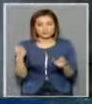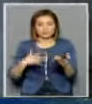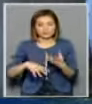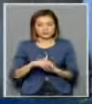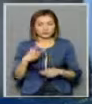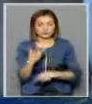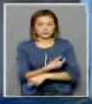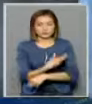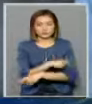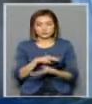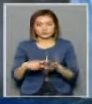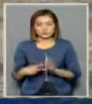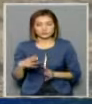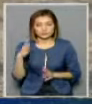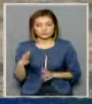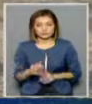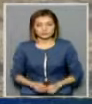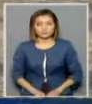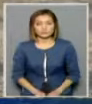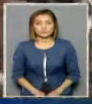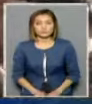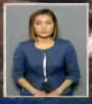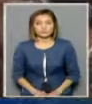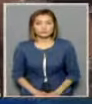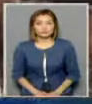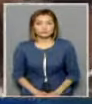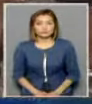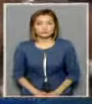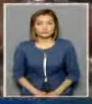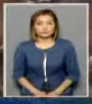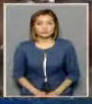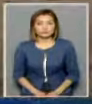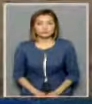барлығына екпе жүргізу жоспарланып отыр. Аружан Ғали, Алихан Хайдар, жаңалық қызметі.